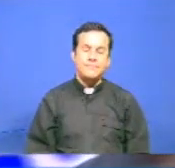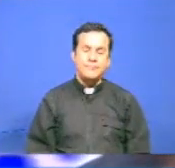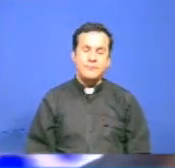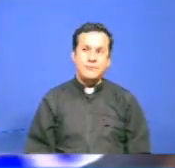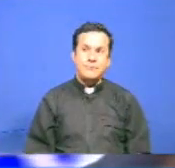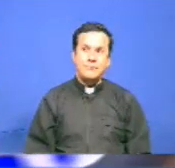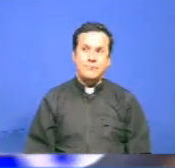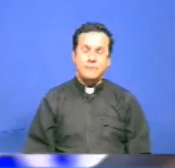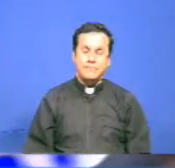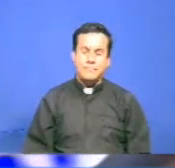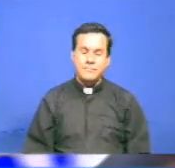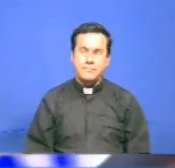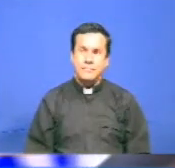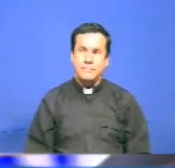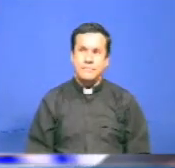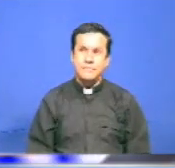conduct spiritual communion.